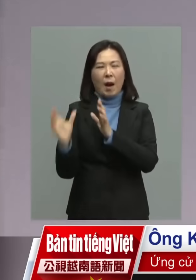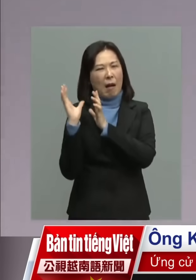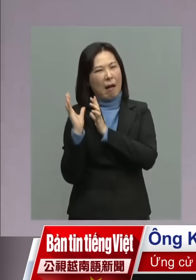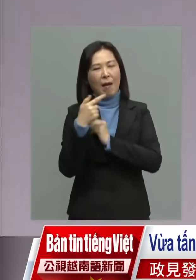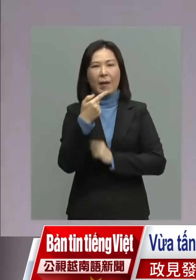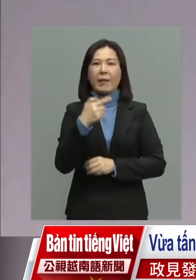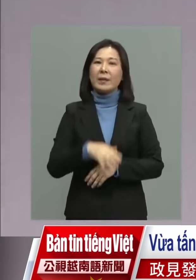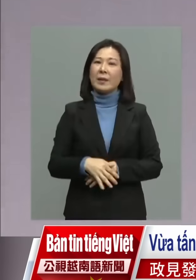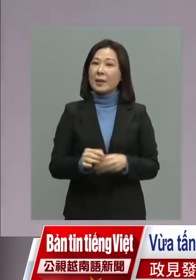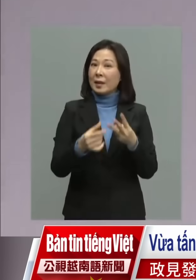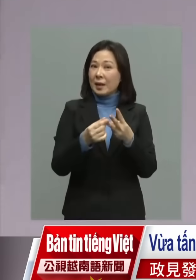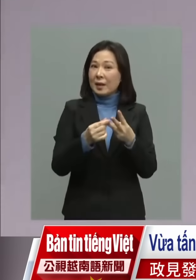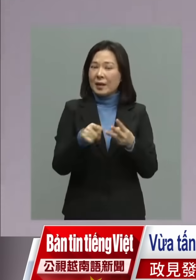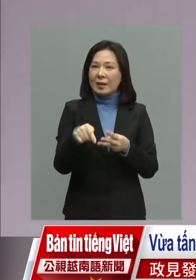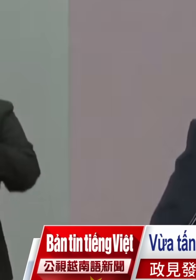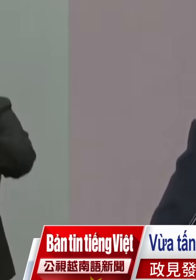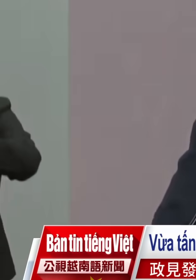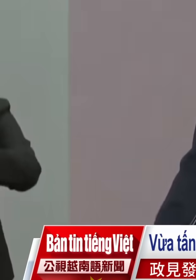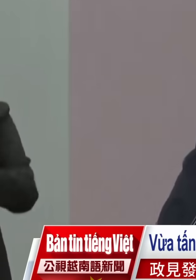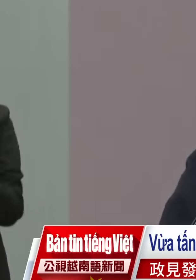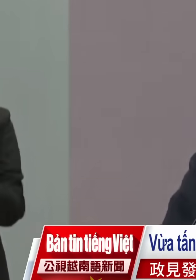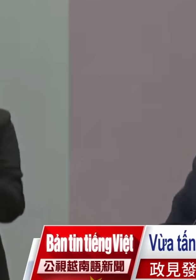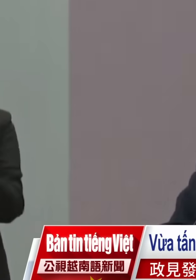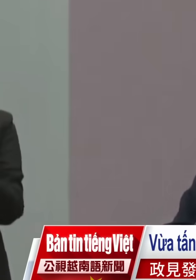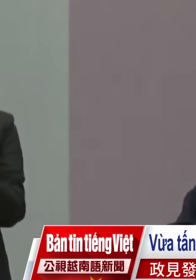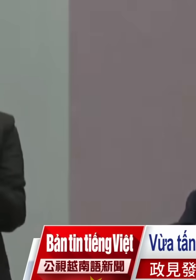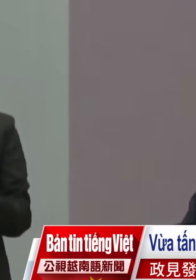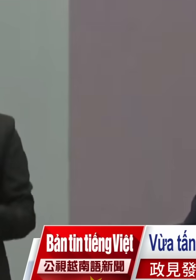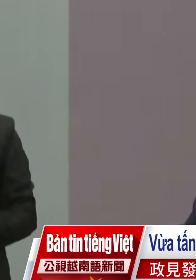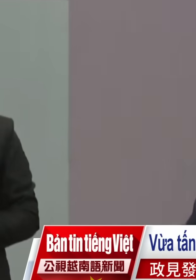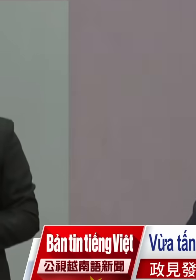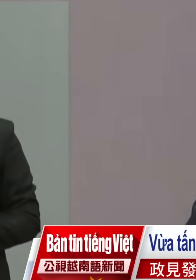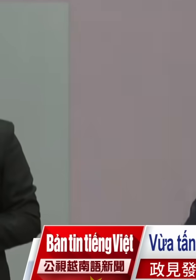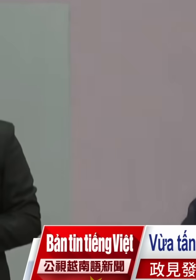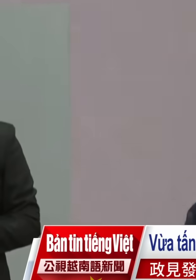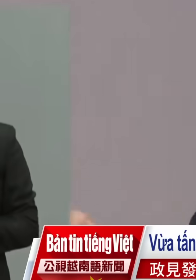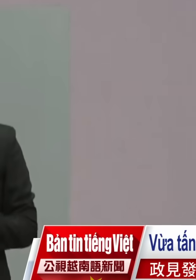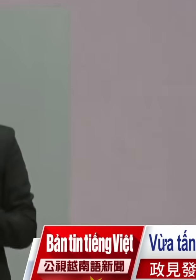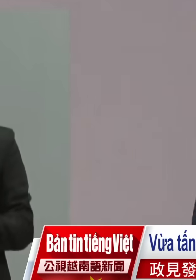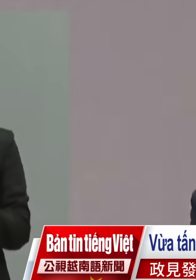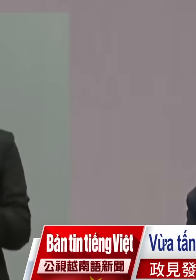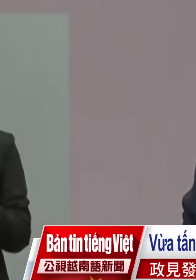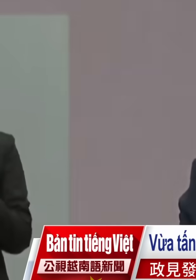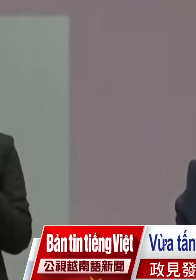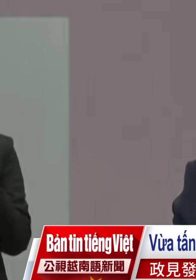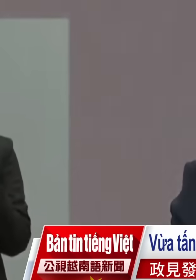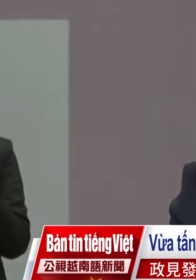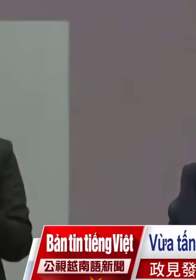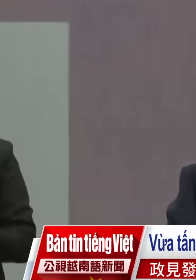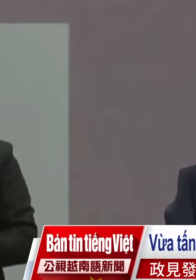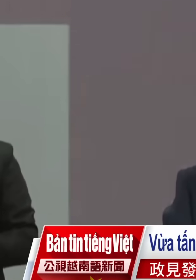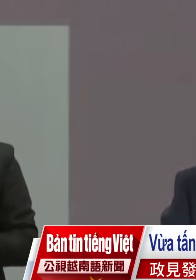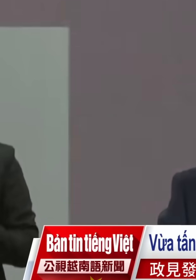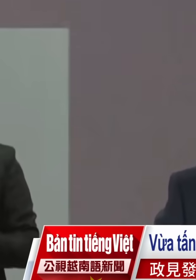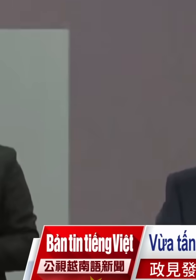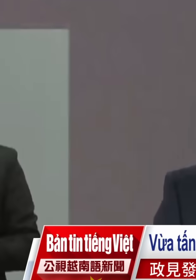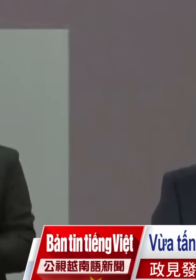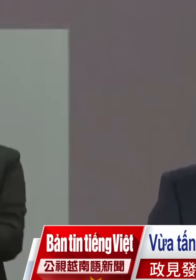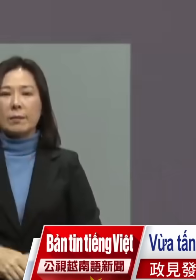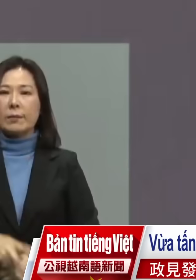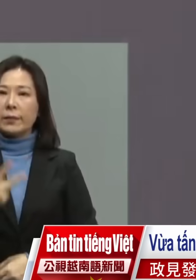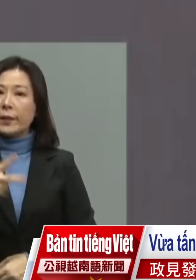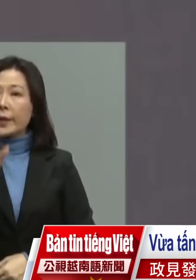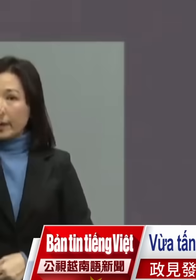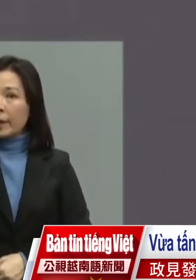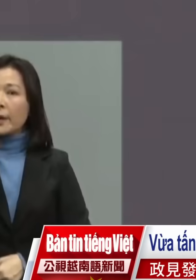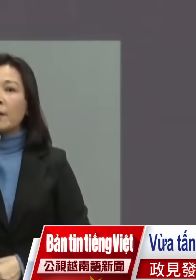Thông qua ba vòng phát biểu, ba ứng cử viên đã có cuộc đối đầu trực tiếp lần đầu tiên. Ông Hồ Hữu Nghi đeo kính sử dụng tiếng Trung xen lẫn với tiếng Mân Nam để tạo cảm giác gần gũi.